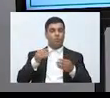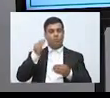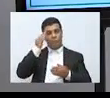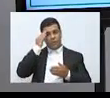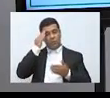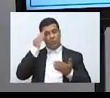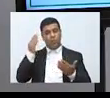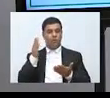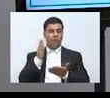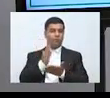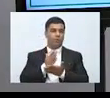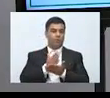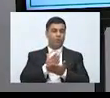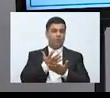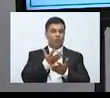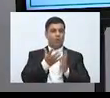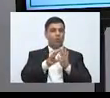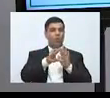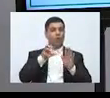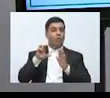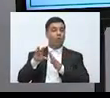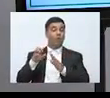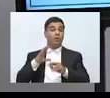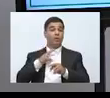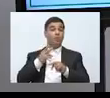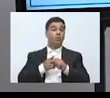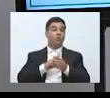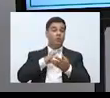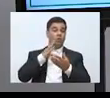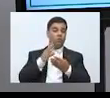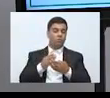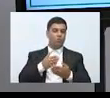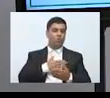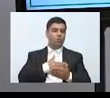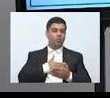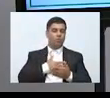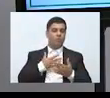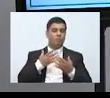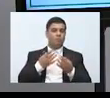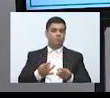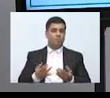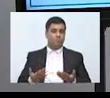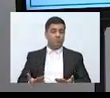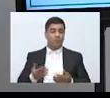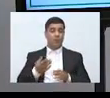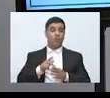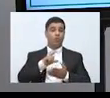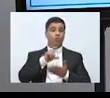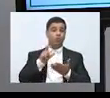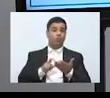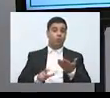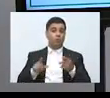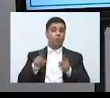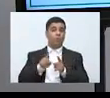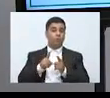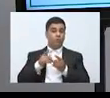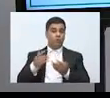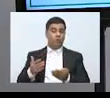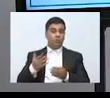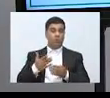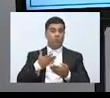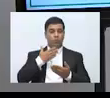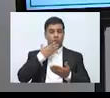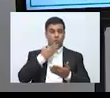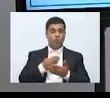ma'nolar sug'orilgan va yurak tafti bilan sayqallangandir. Shoirimiz ham